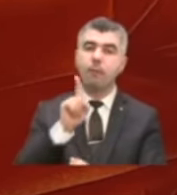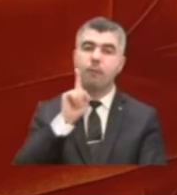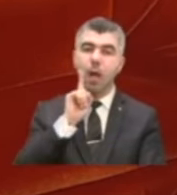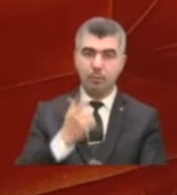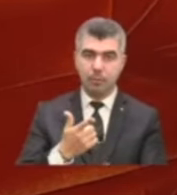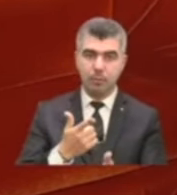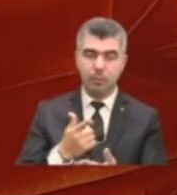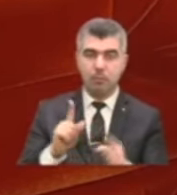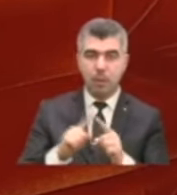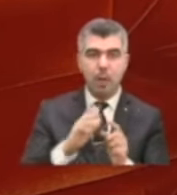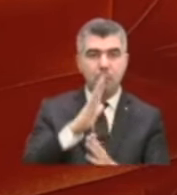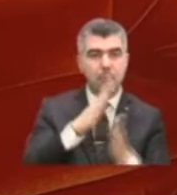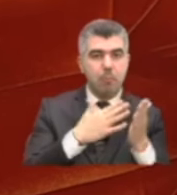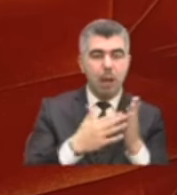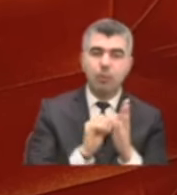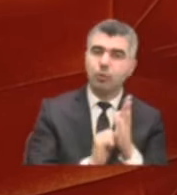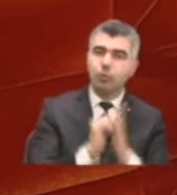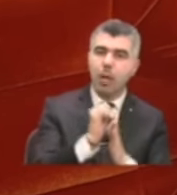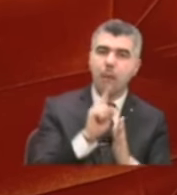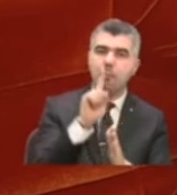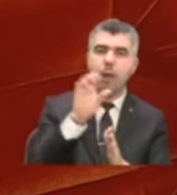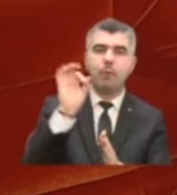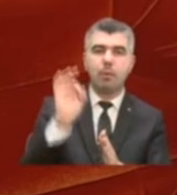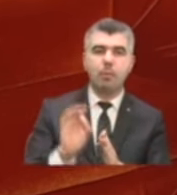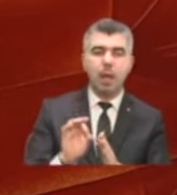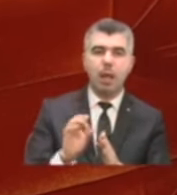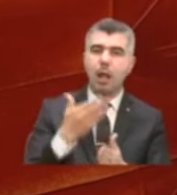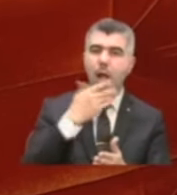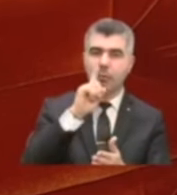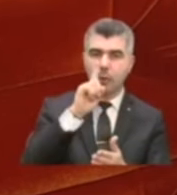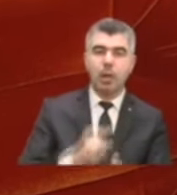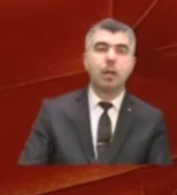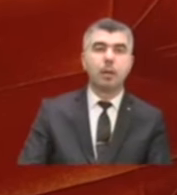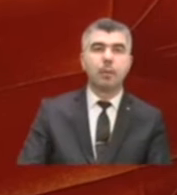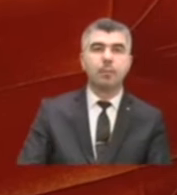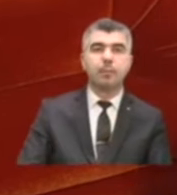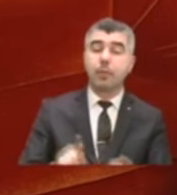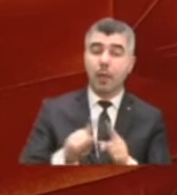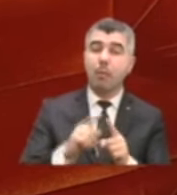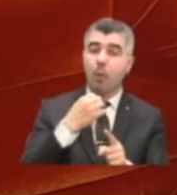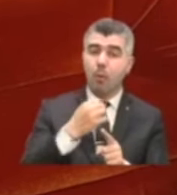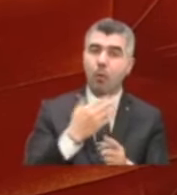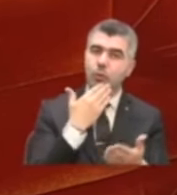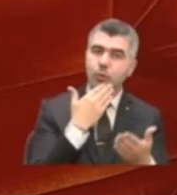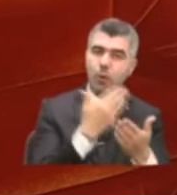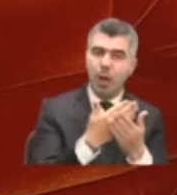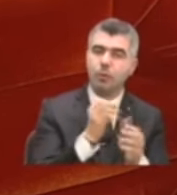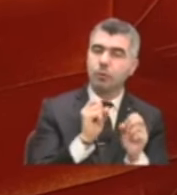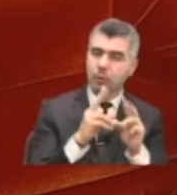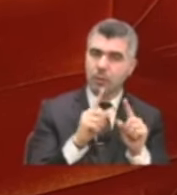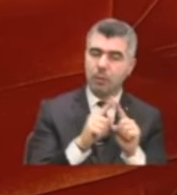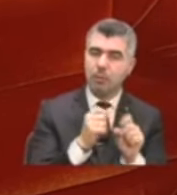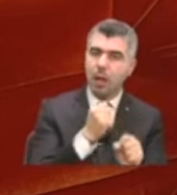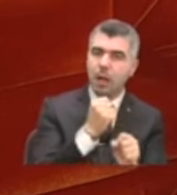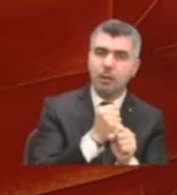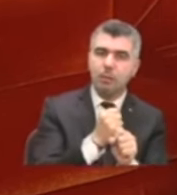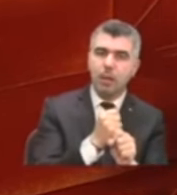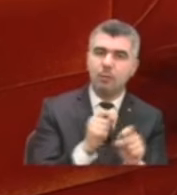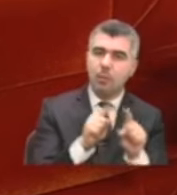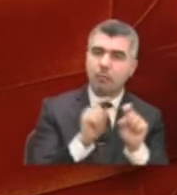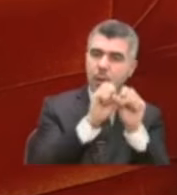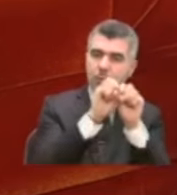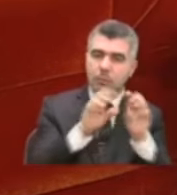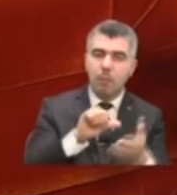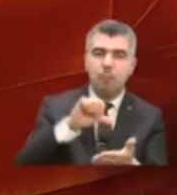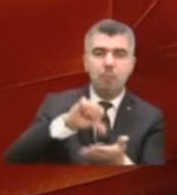إذن هذا برنامج ناجح 100% الحمد لله. لكن اللي نبغيو كنشكرك لأن فعلا تنشتغلوا دابا باش يكون التعزيز في